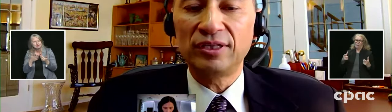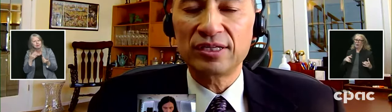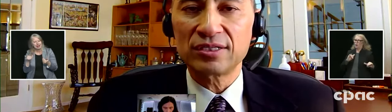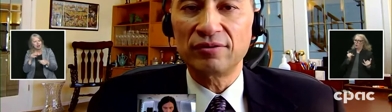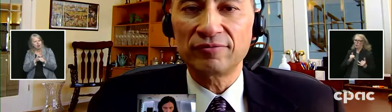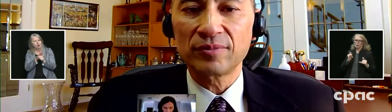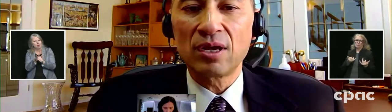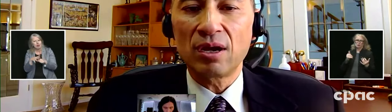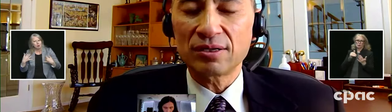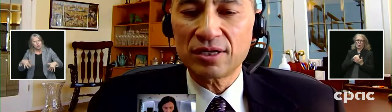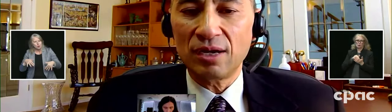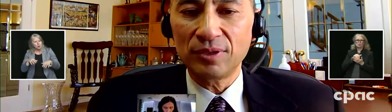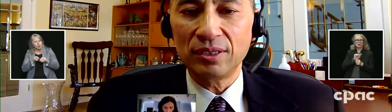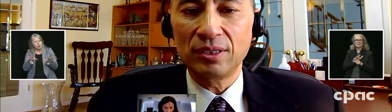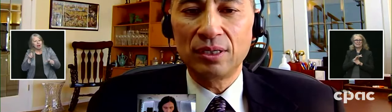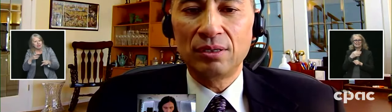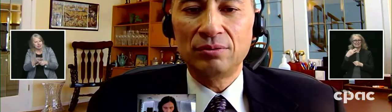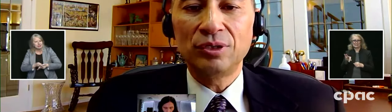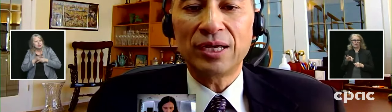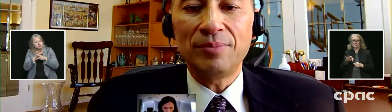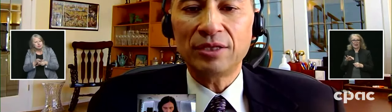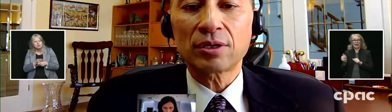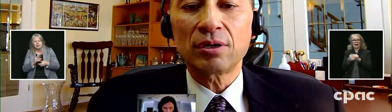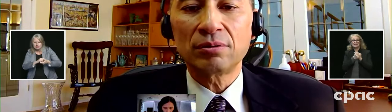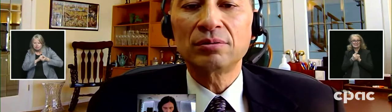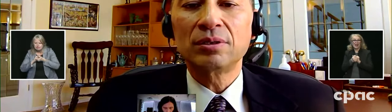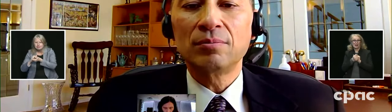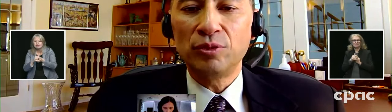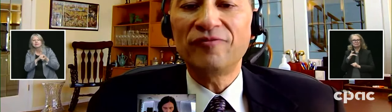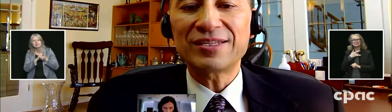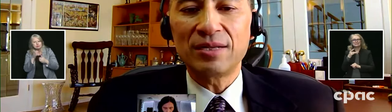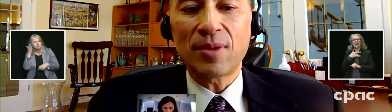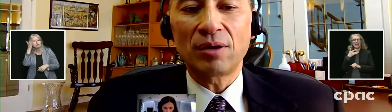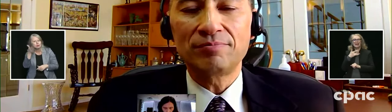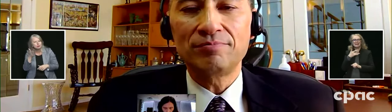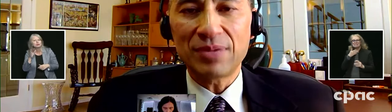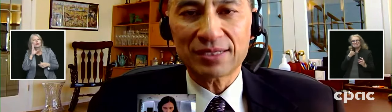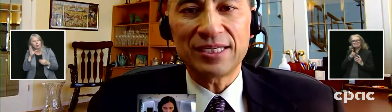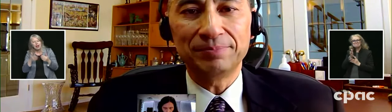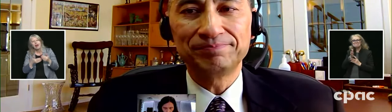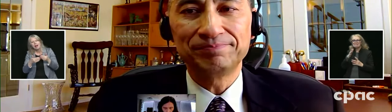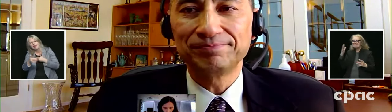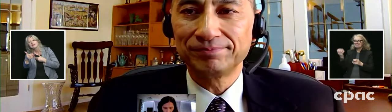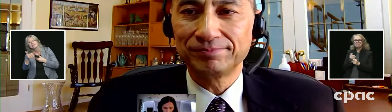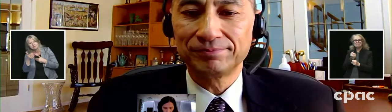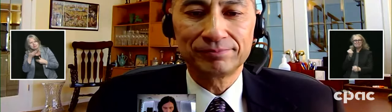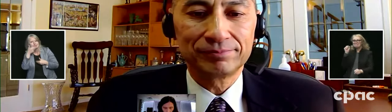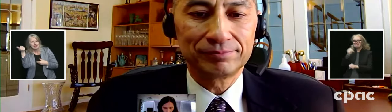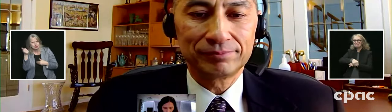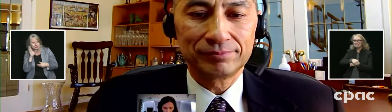de COVID-19. Ensemble, nous la mènerons plus facilement. Merci.